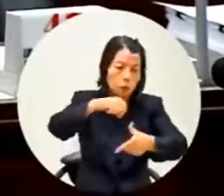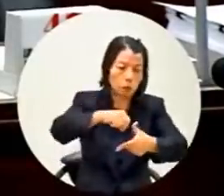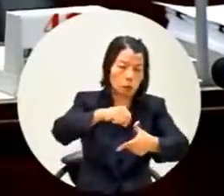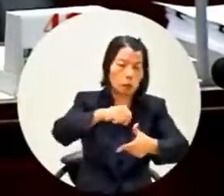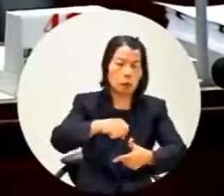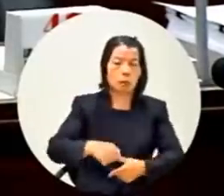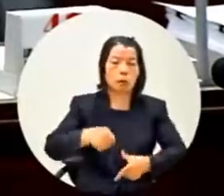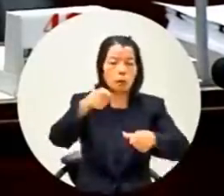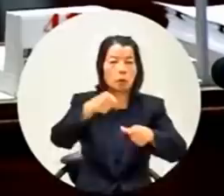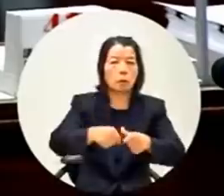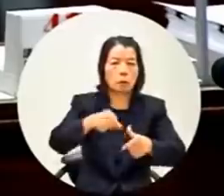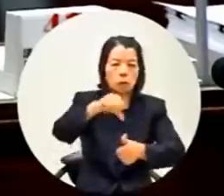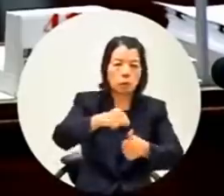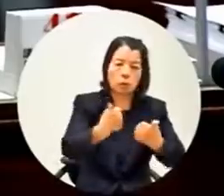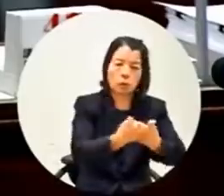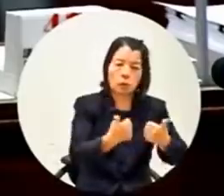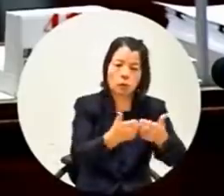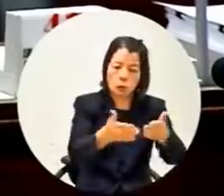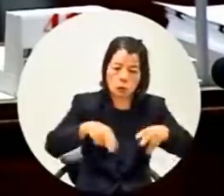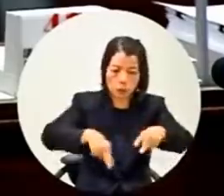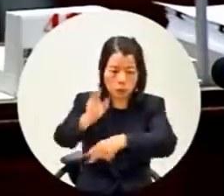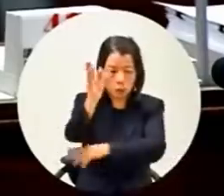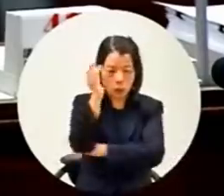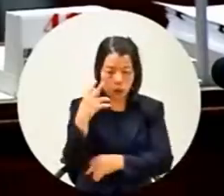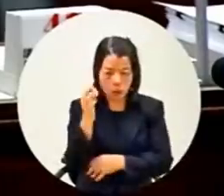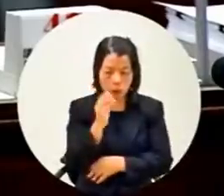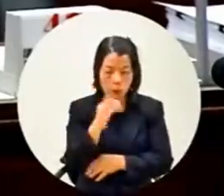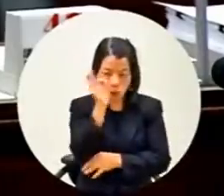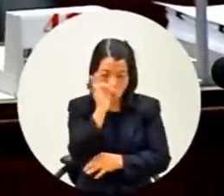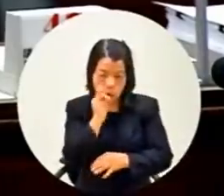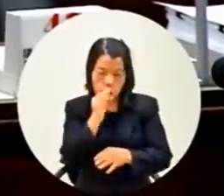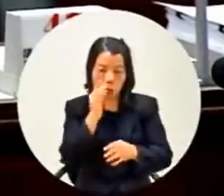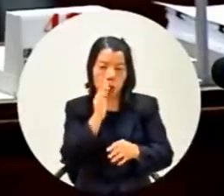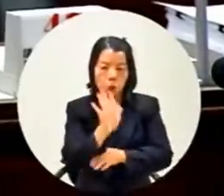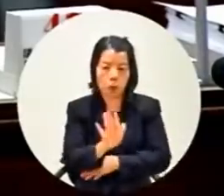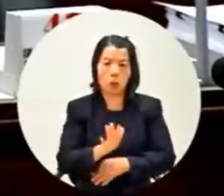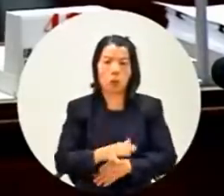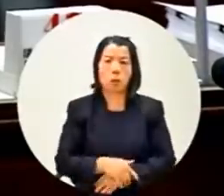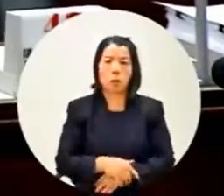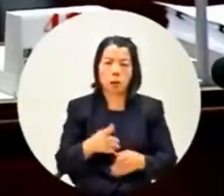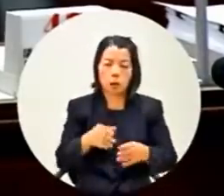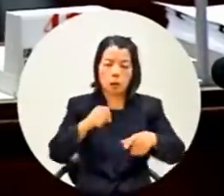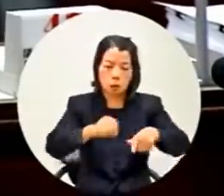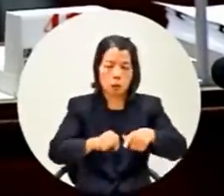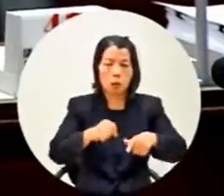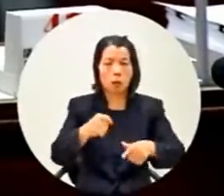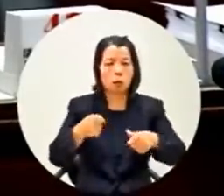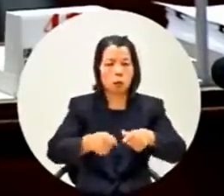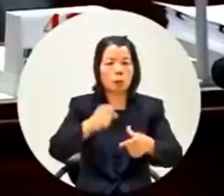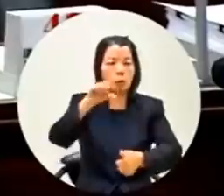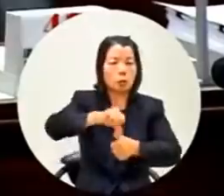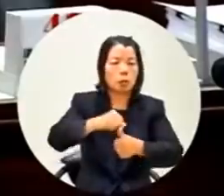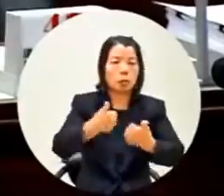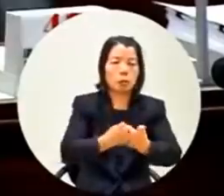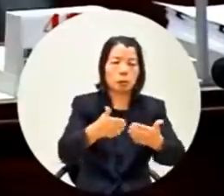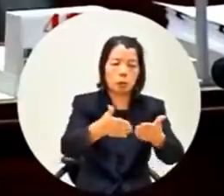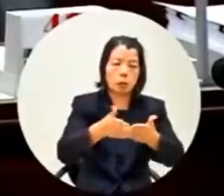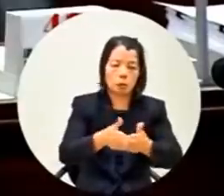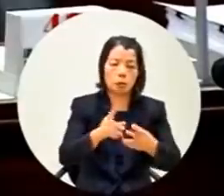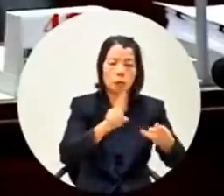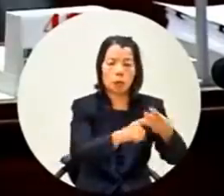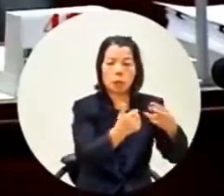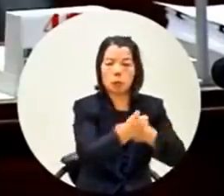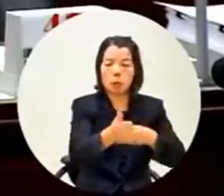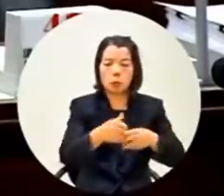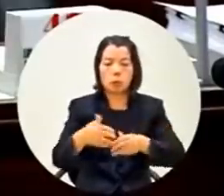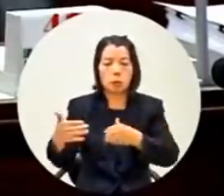的行政调查之后，工程会也已经判定王端忍局长以及渔